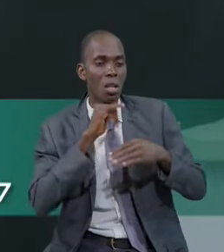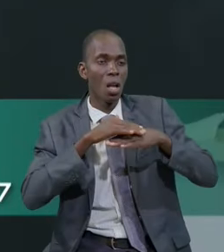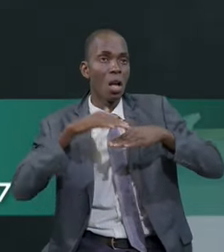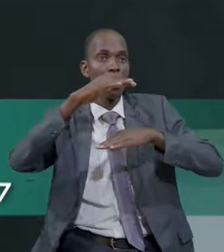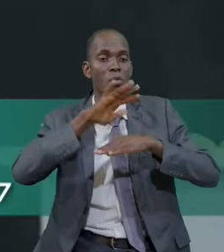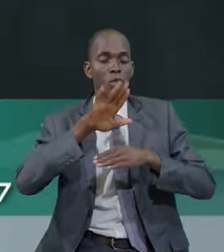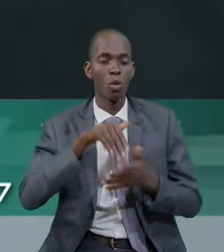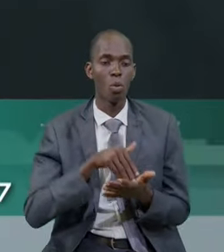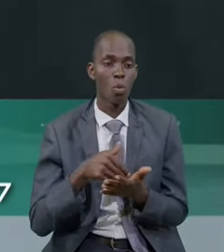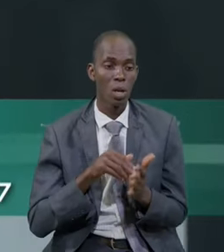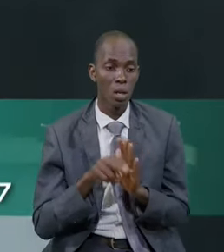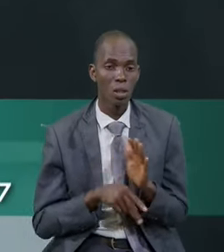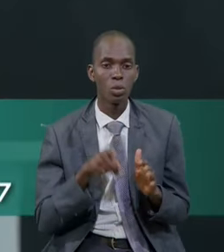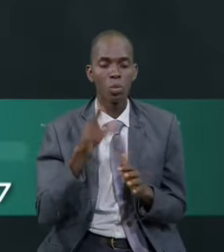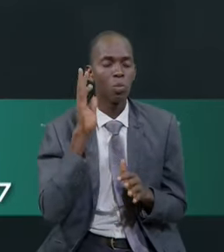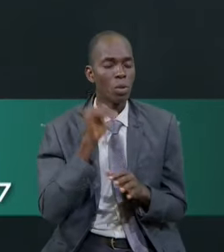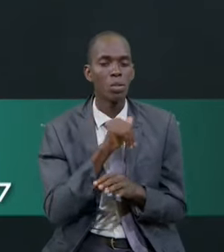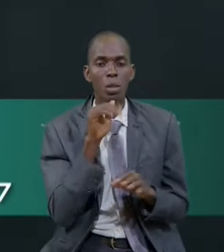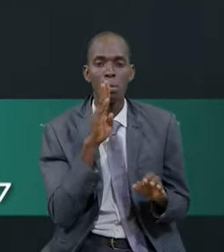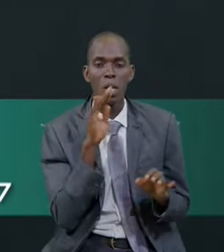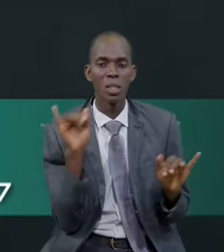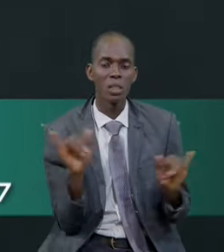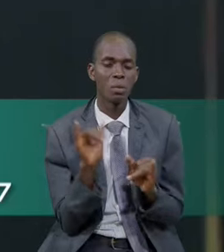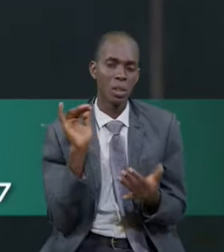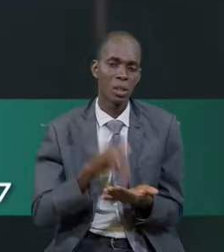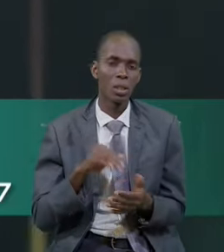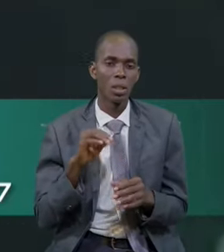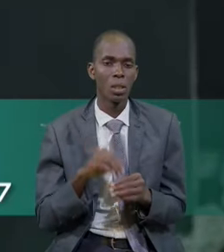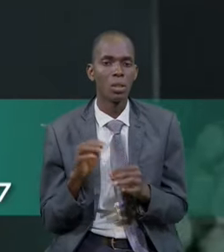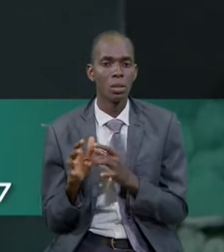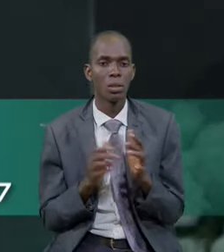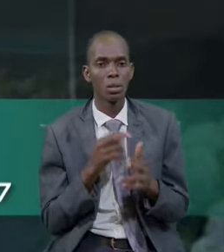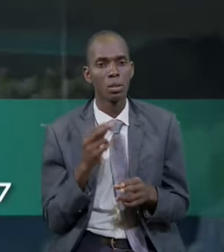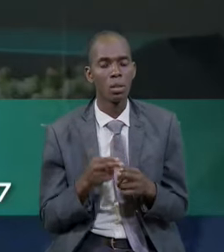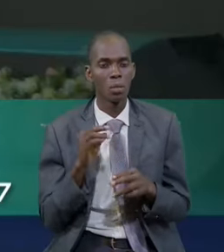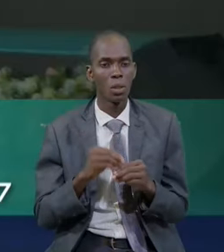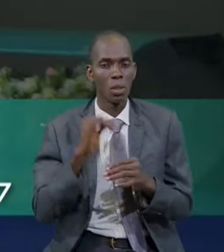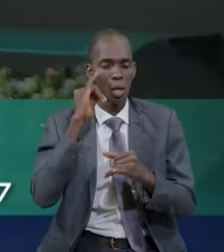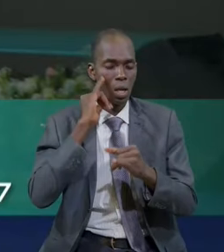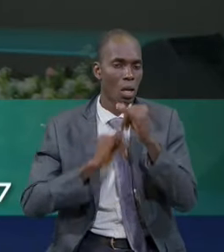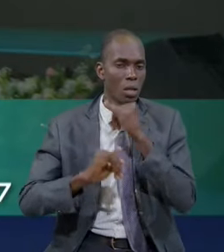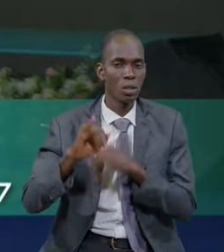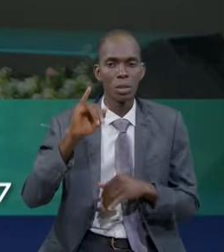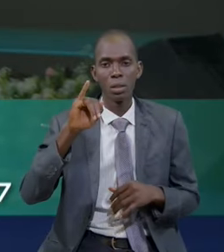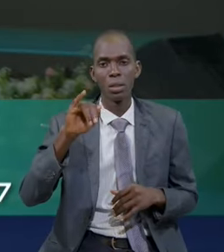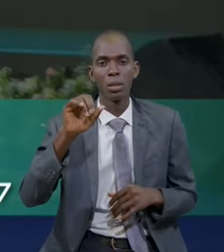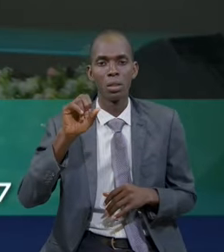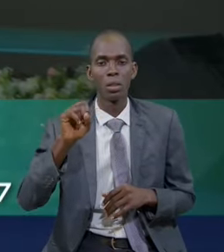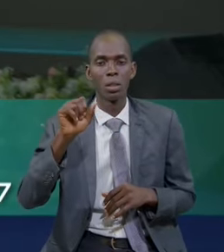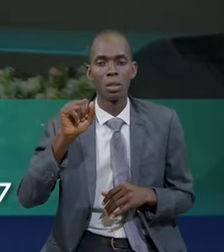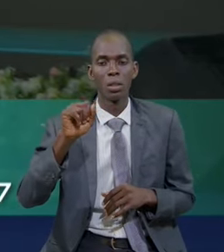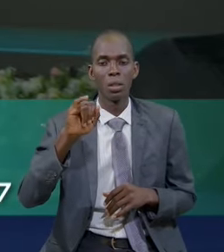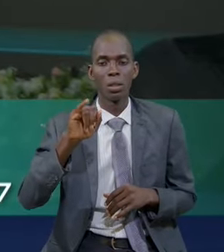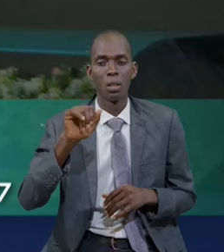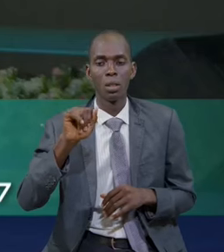plus le même au nom de Jésus. Ésaïe au chapitre 10, verset 27. Ésaïe,